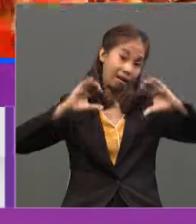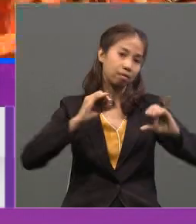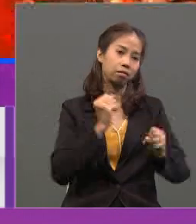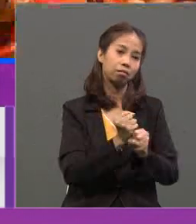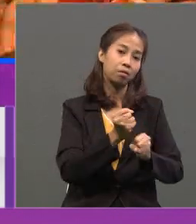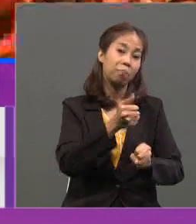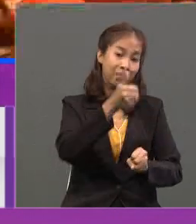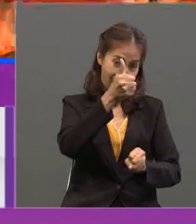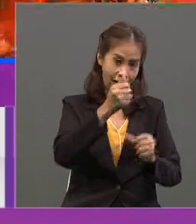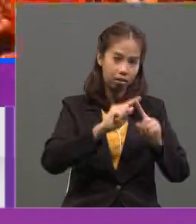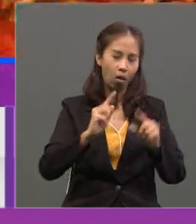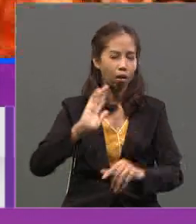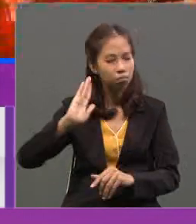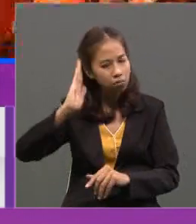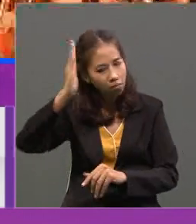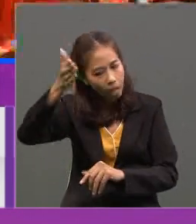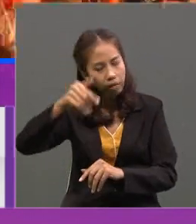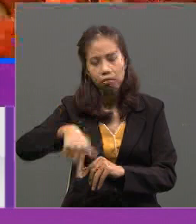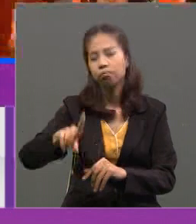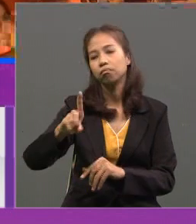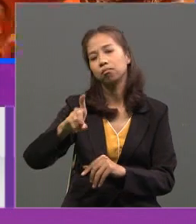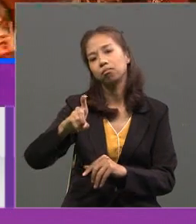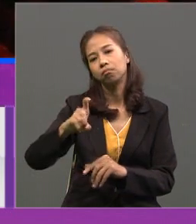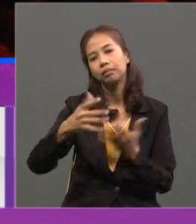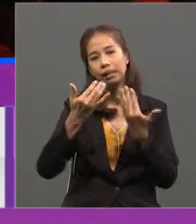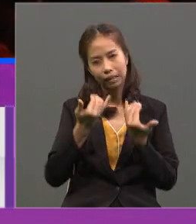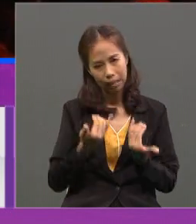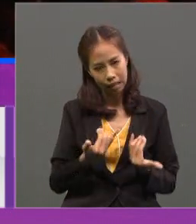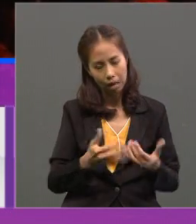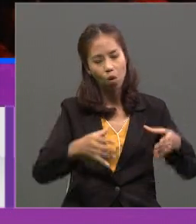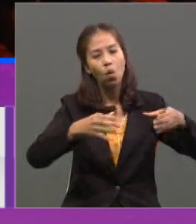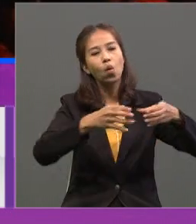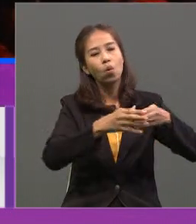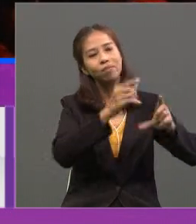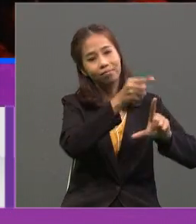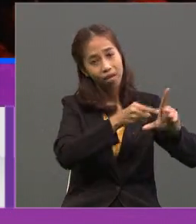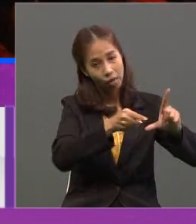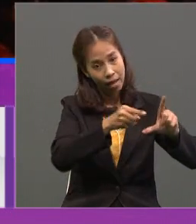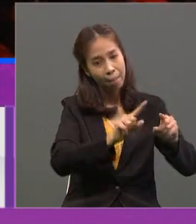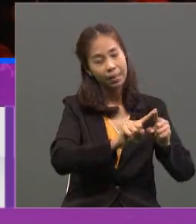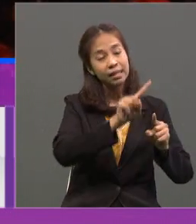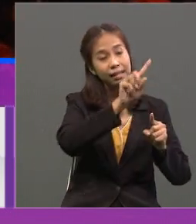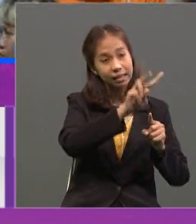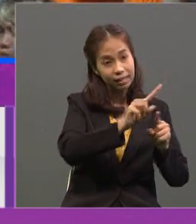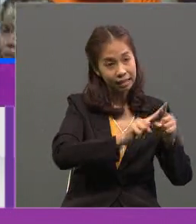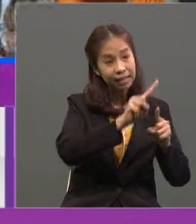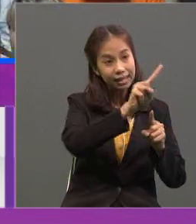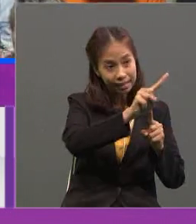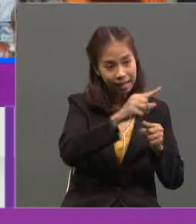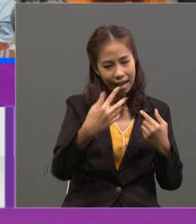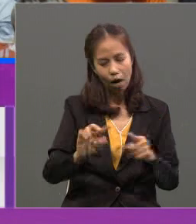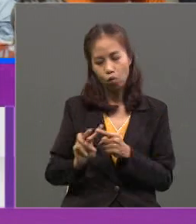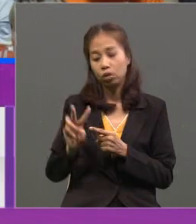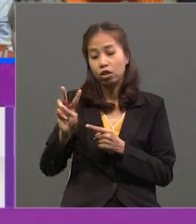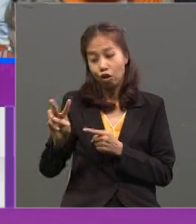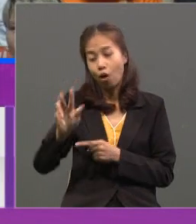้และอย่าลมว่ารัฐบาลภักษ 9 ไกรวี้มีภัก อัดัฐ 1 และภักษ์ ก็ค 9 ไร&เพื่อ